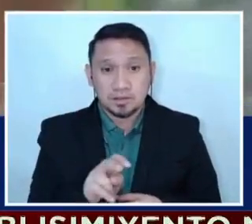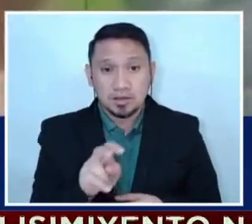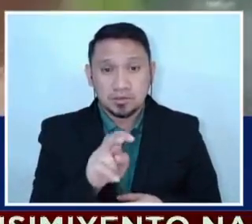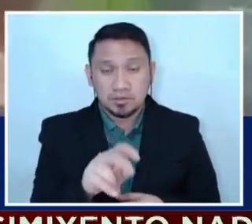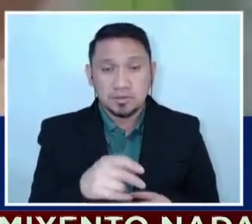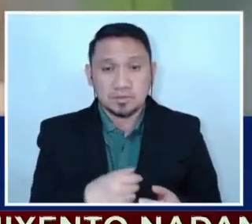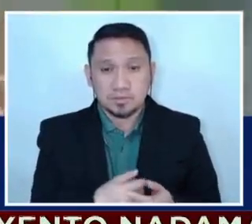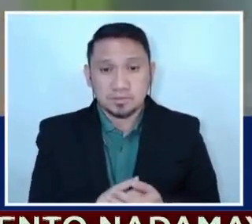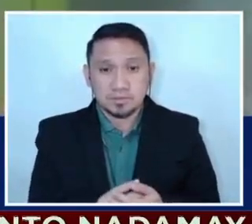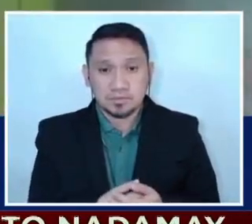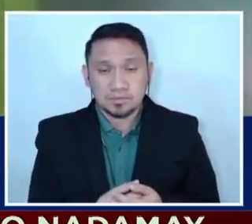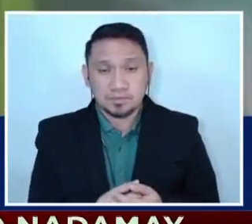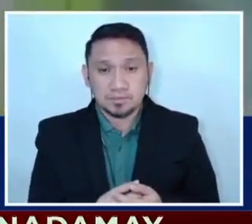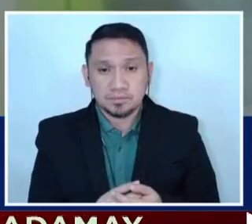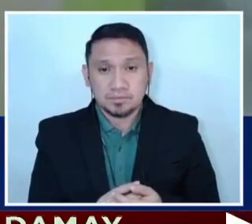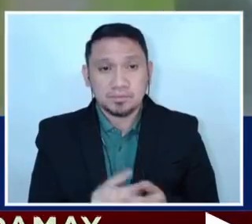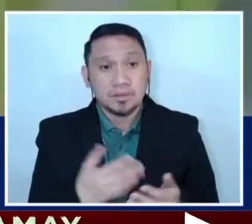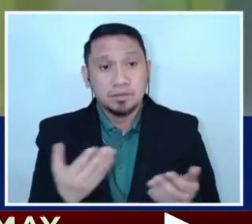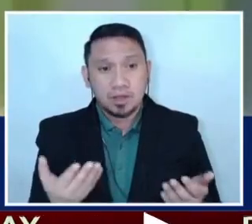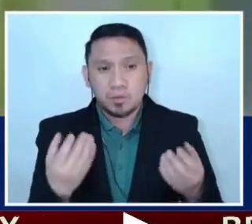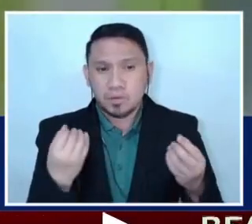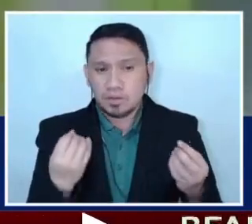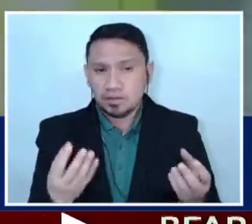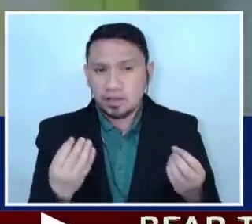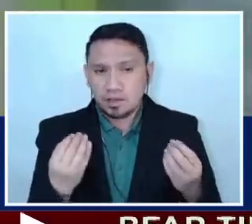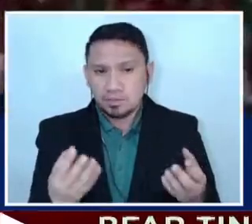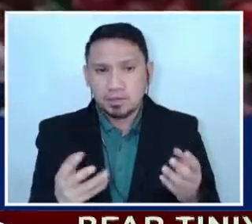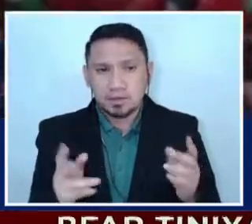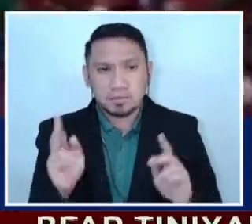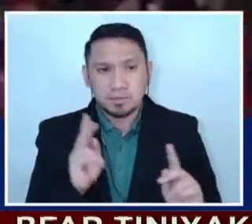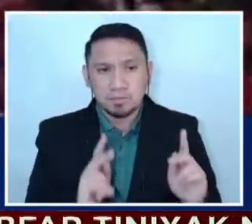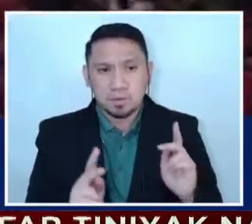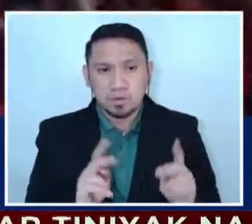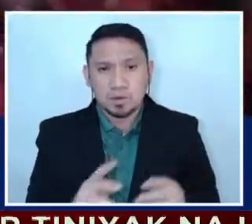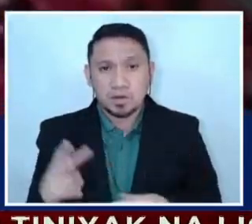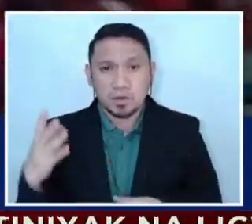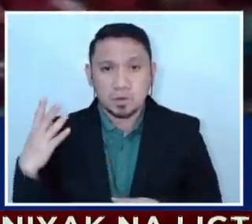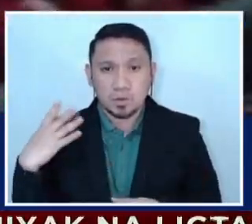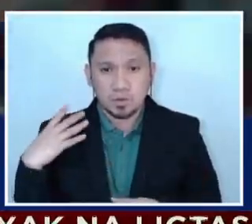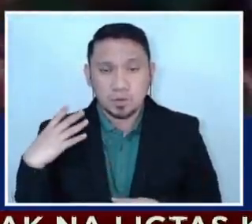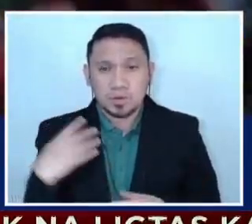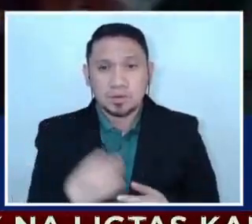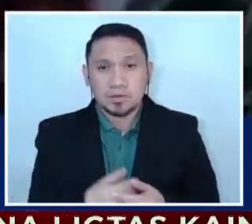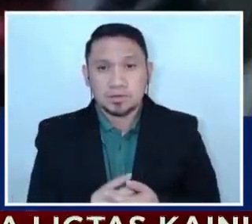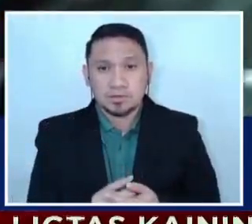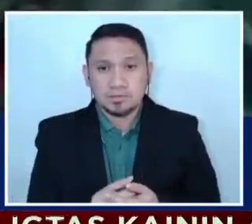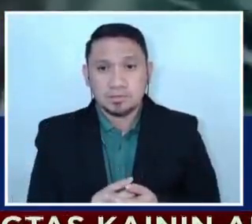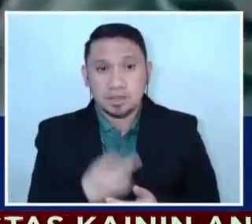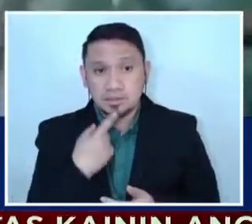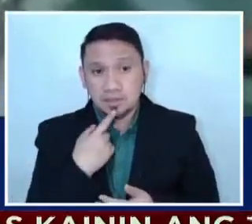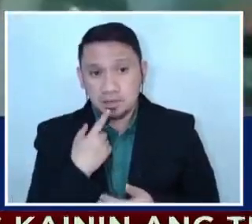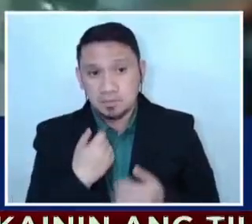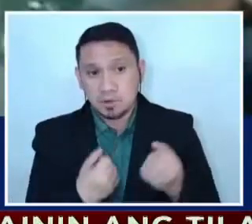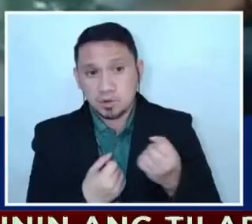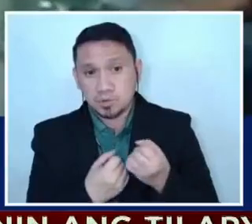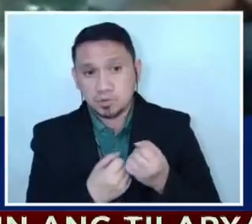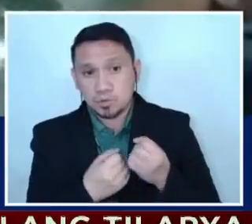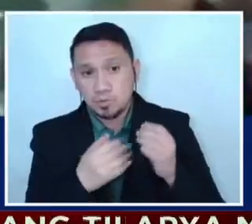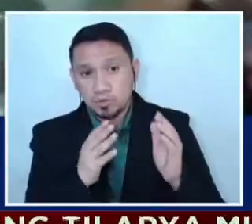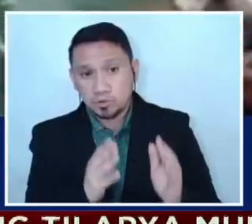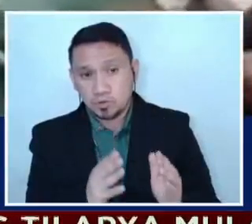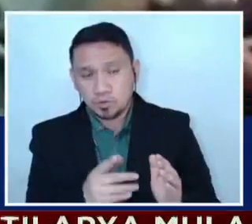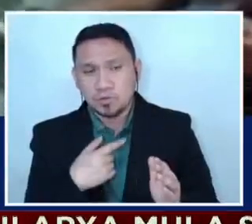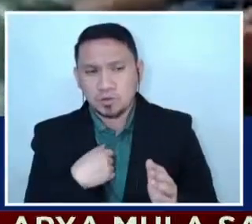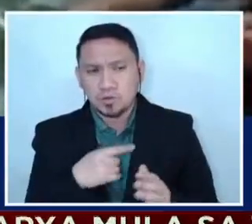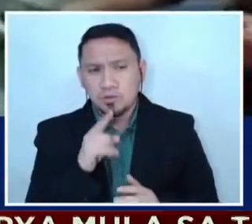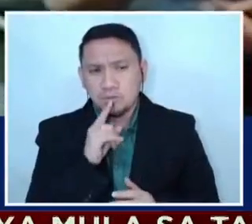Barangay Tetuan, kung saan libo-libo ang nag-abang. Ayon sa isang taga-suporta, malaki ang tiwala niya sa plataforma